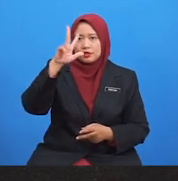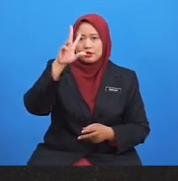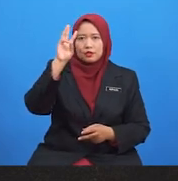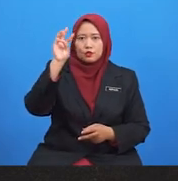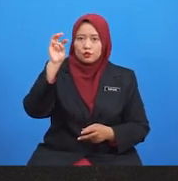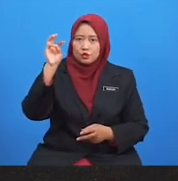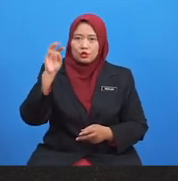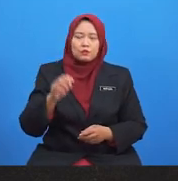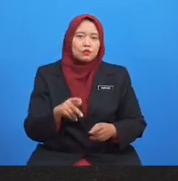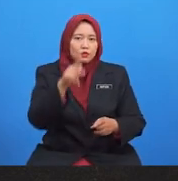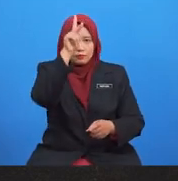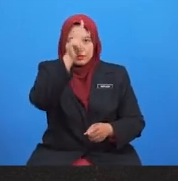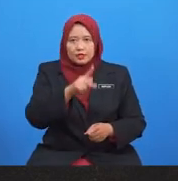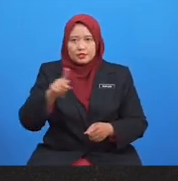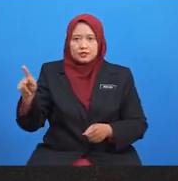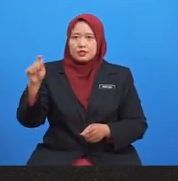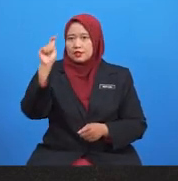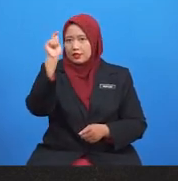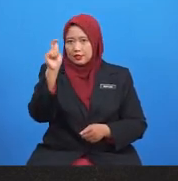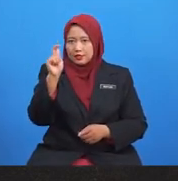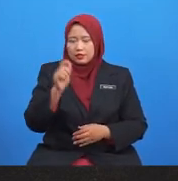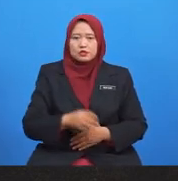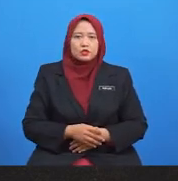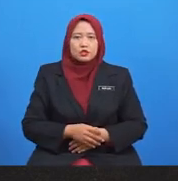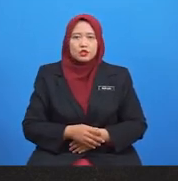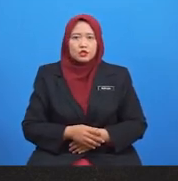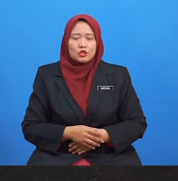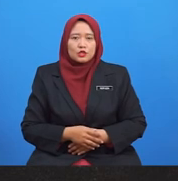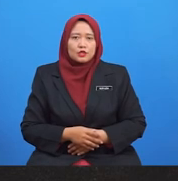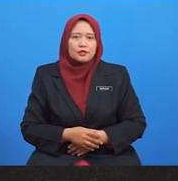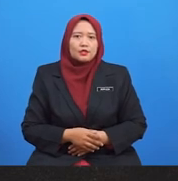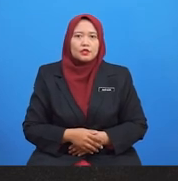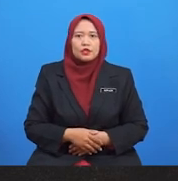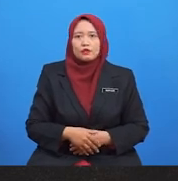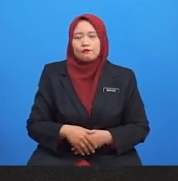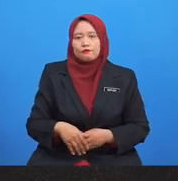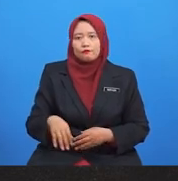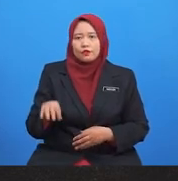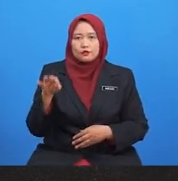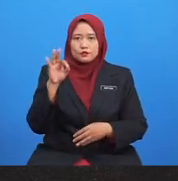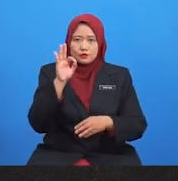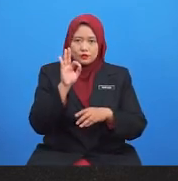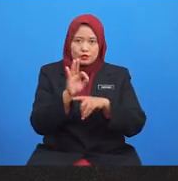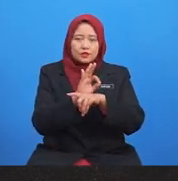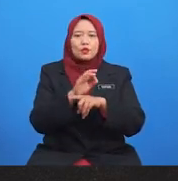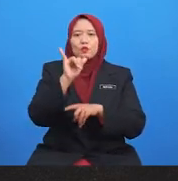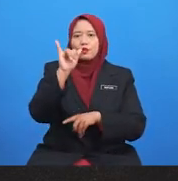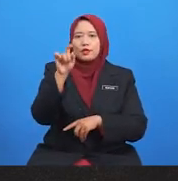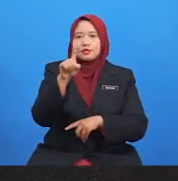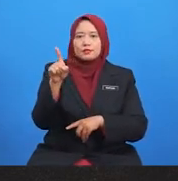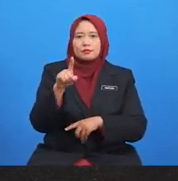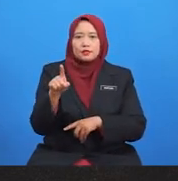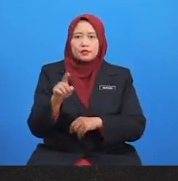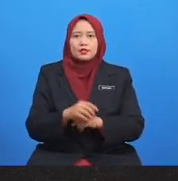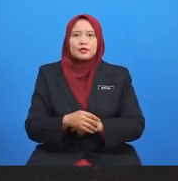Berdasarkan darjah, fungsi yang diberi adalah Y sama dengan 4X kuasa 2 dengan had 0 hingga